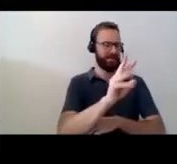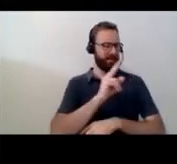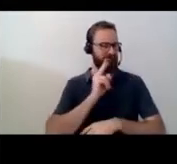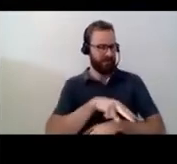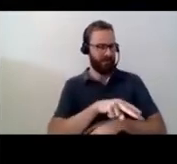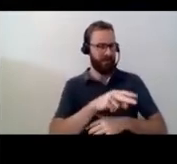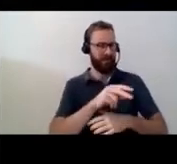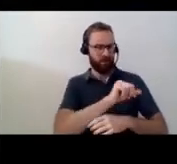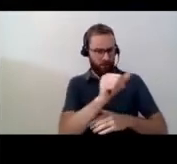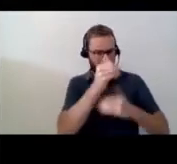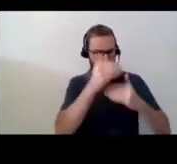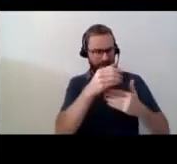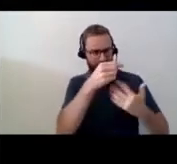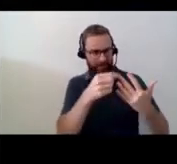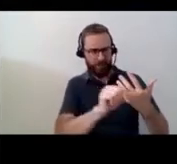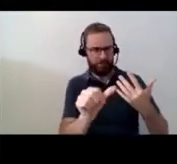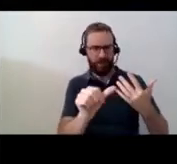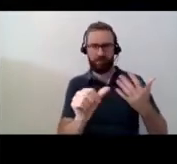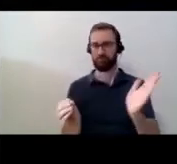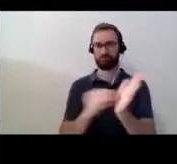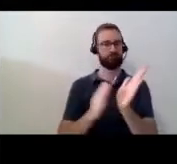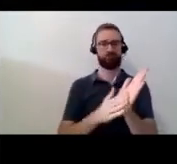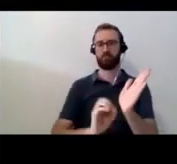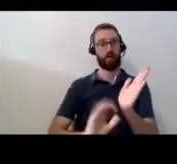limitant, surtout si ce n'est pas écrit explicitement.